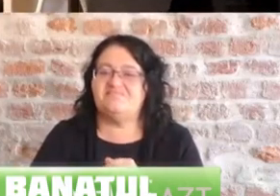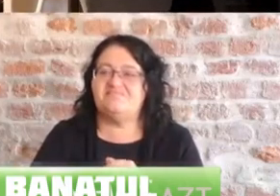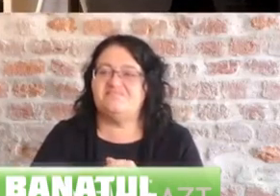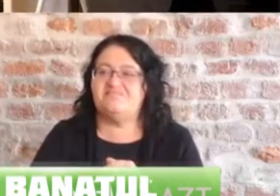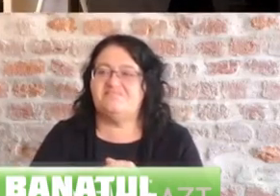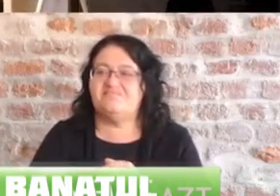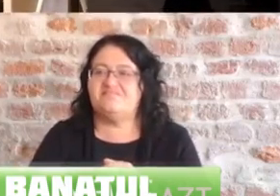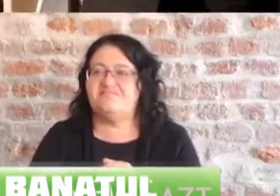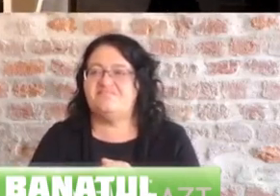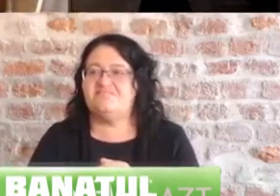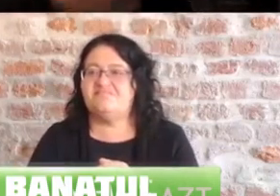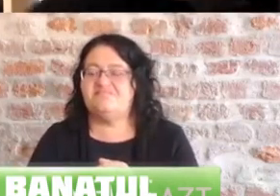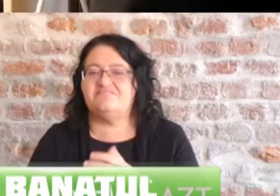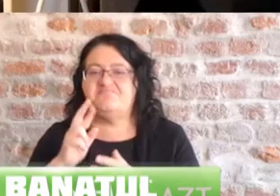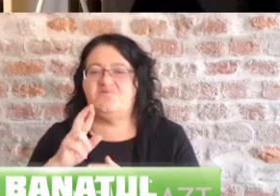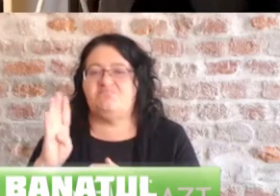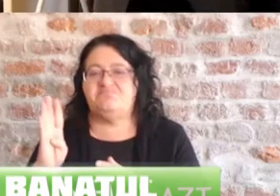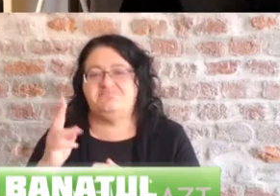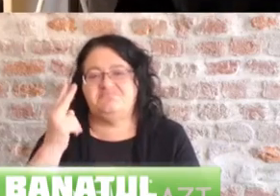Arhitect Luminița Pascu.